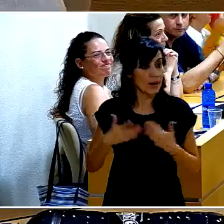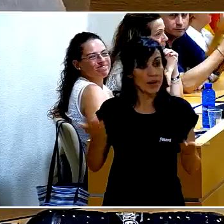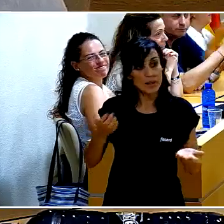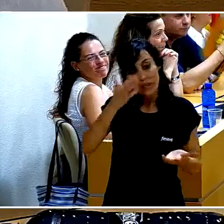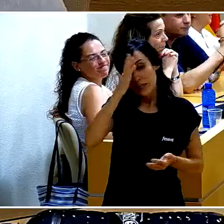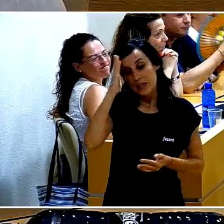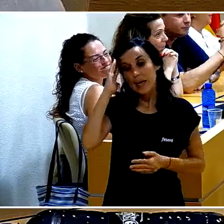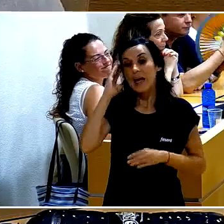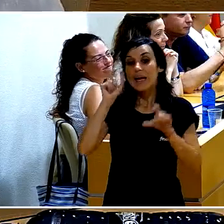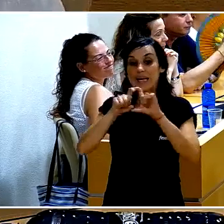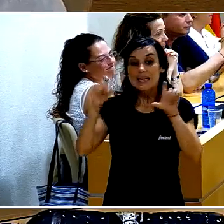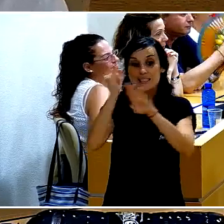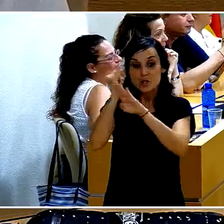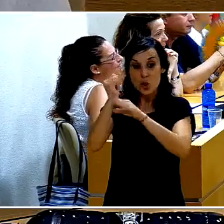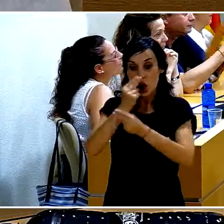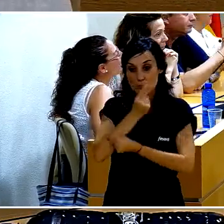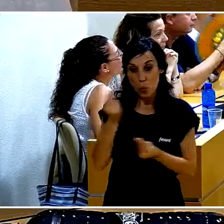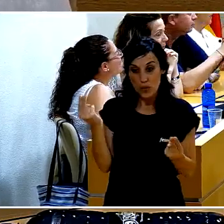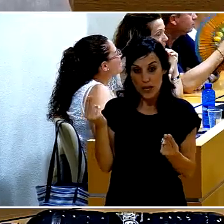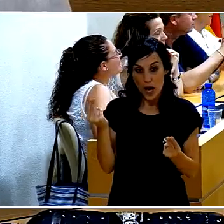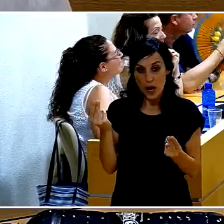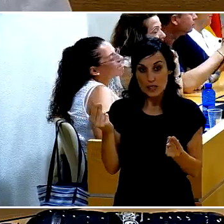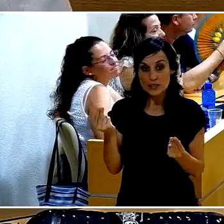Les institucions públiques